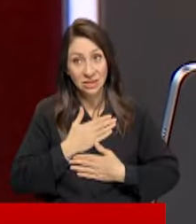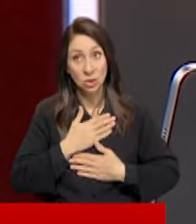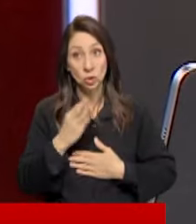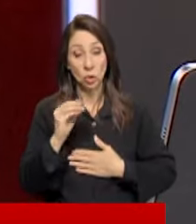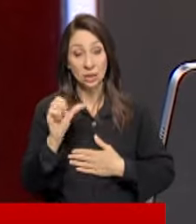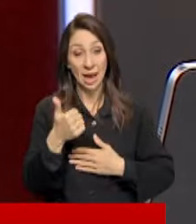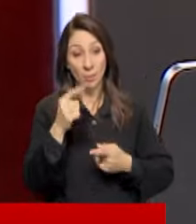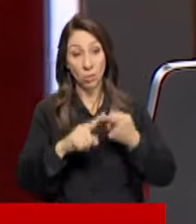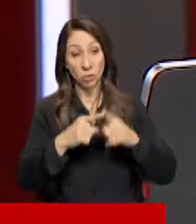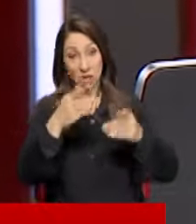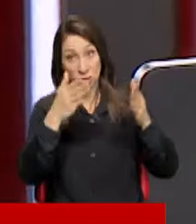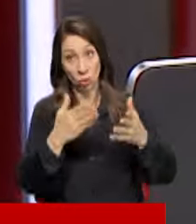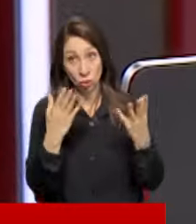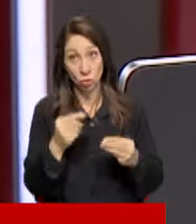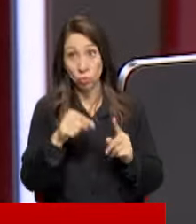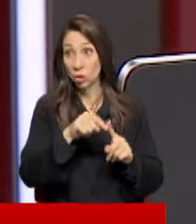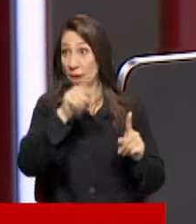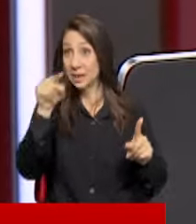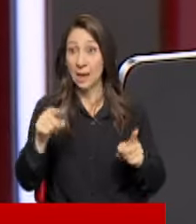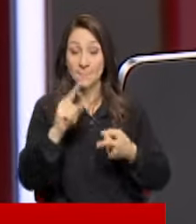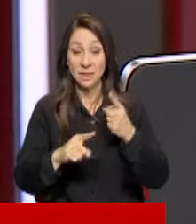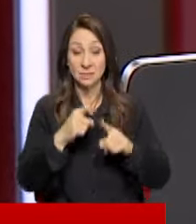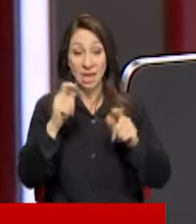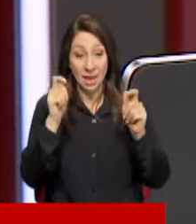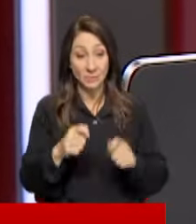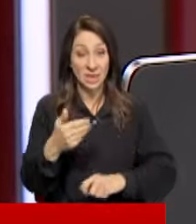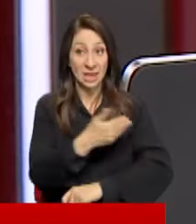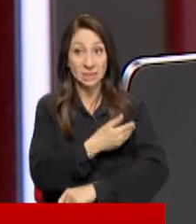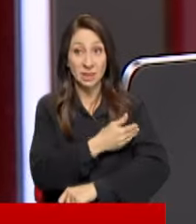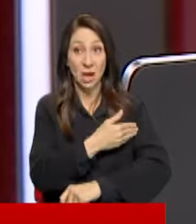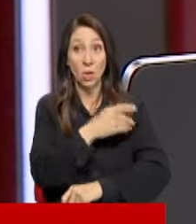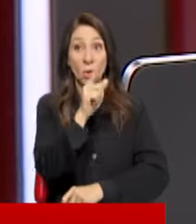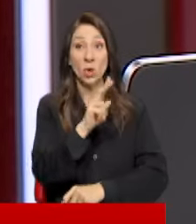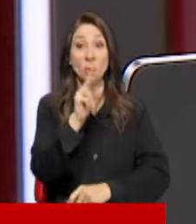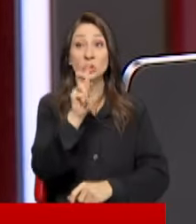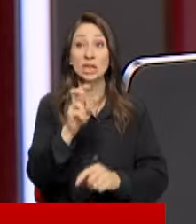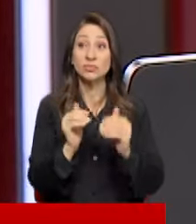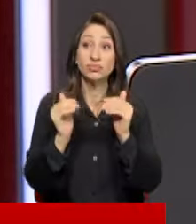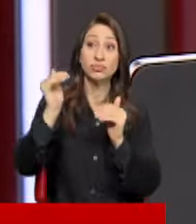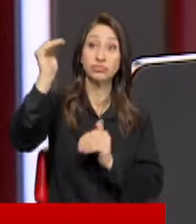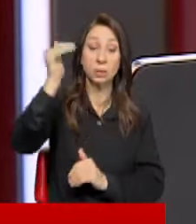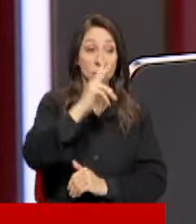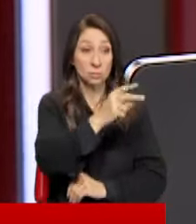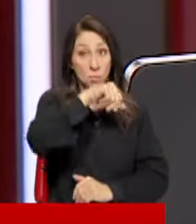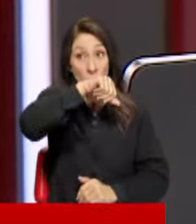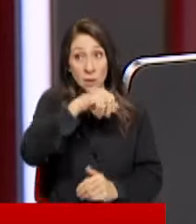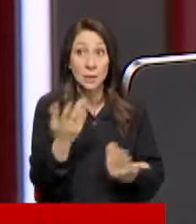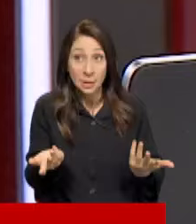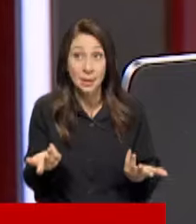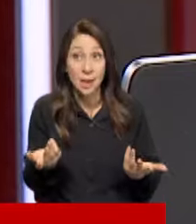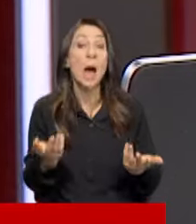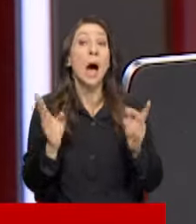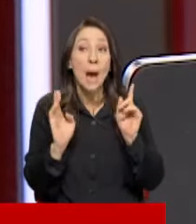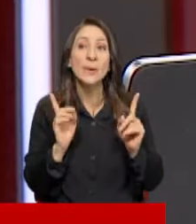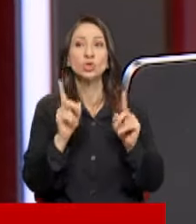çok değerli bir siyasetçi olduğunu, bugüne kadar partimize yaptığı hizmetler, 17'lere, 18'lere de onun söylemleriyle geldik.